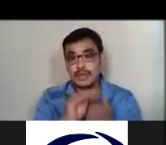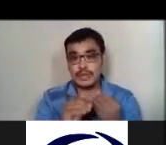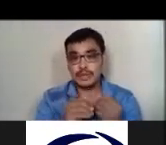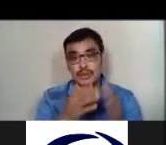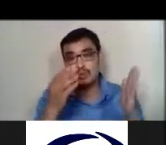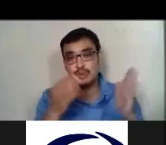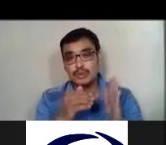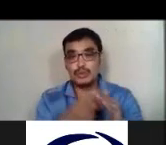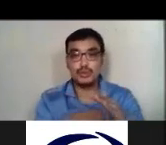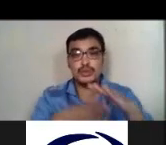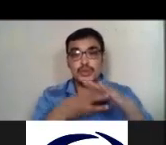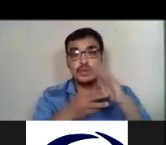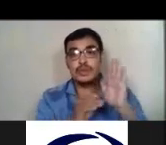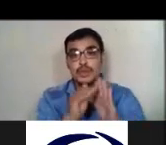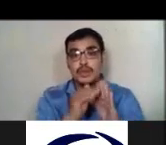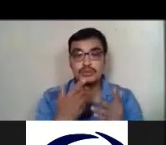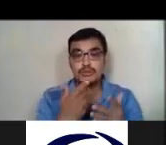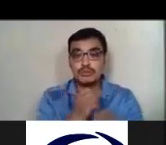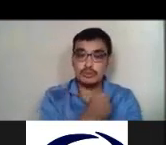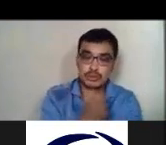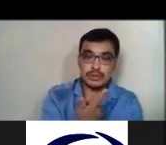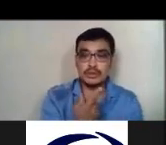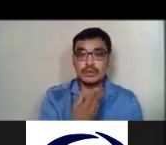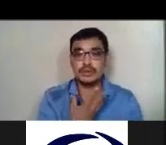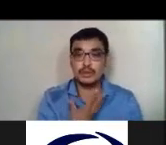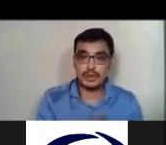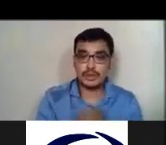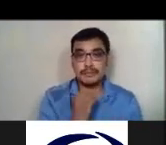टुल हामीले युज गऱ्यौँ PHQ-9 त्यसमा चाहिँ